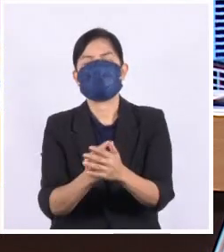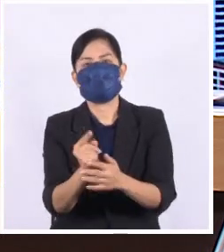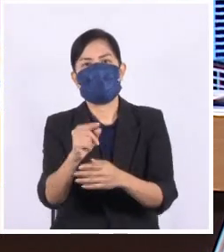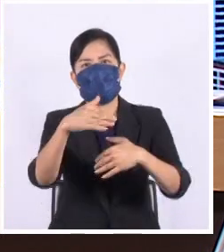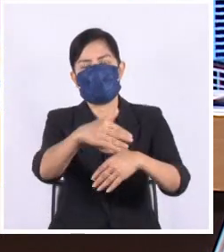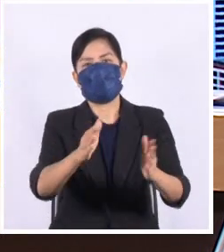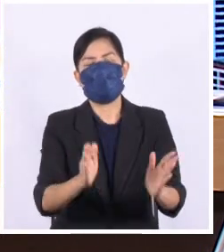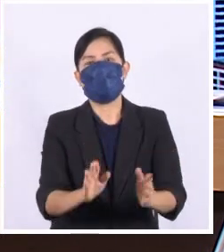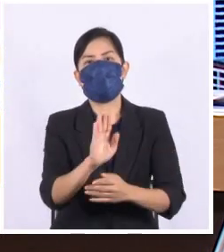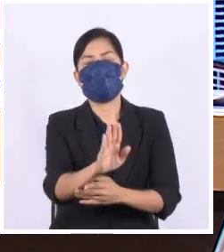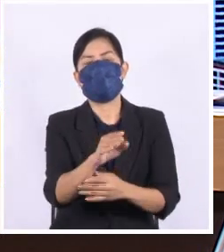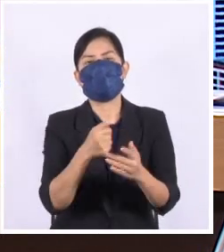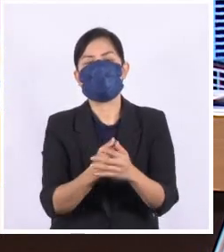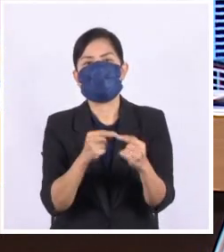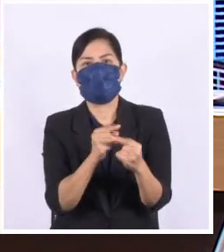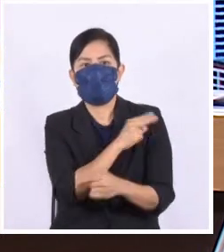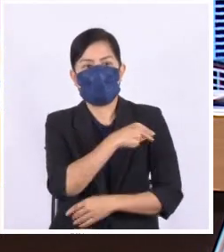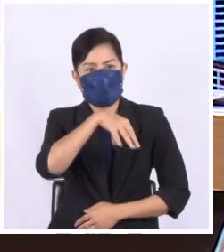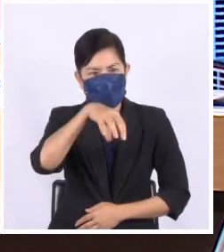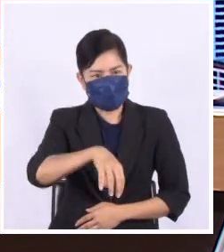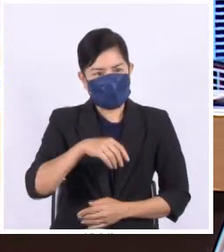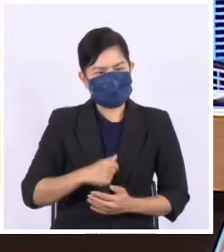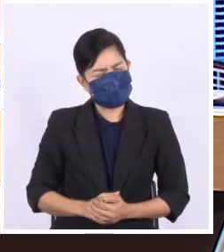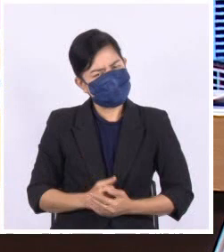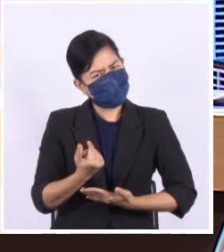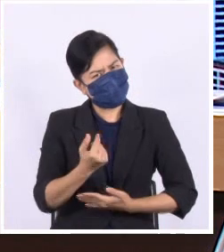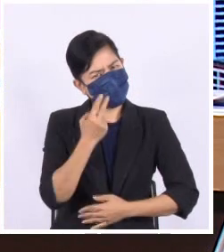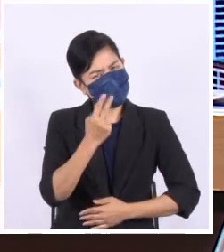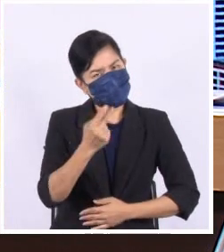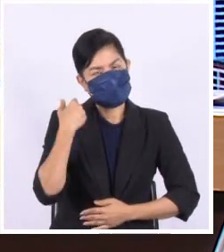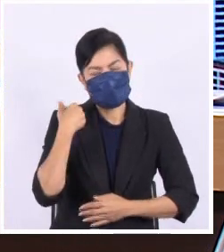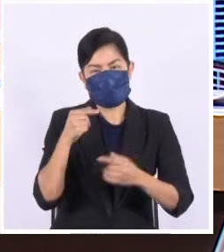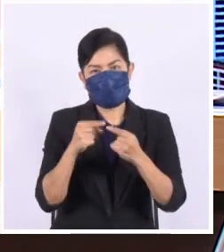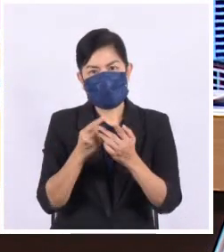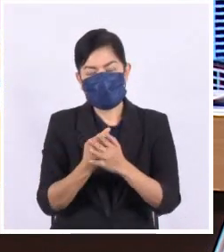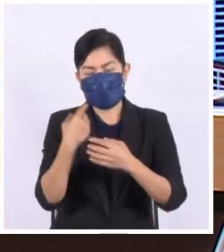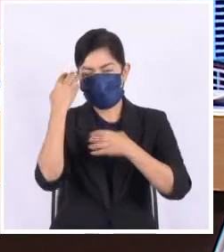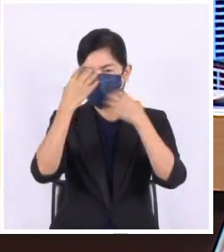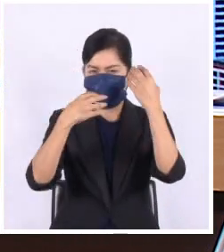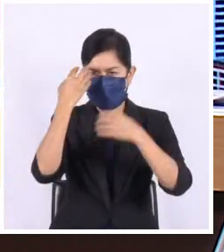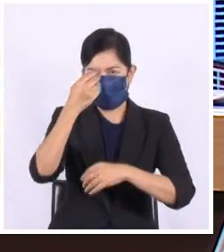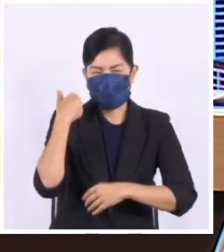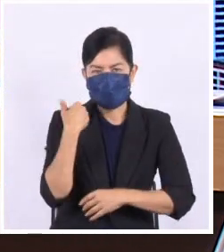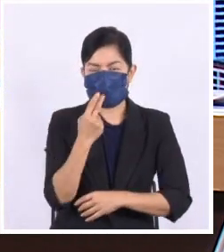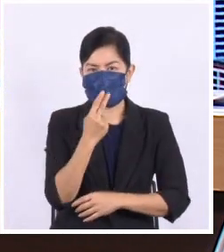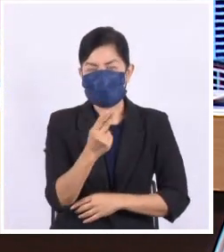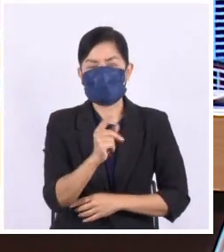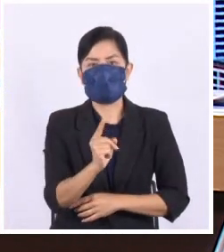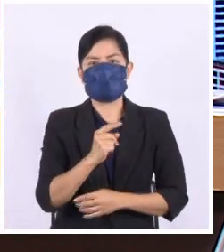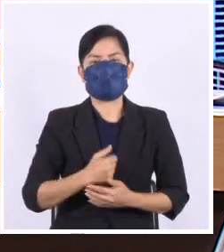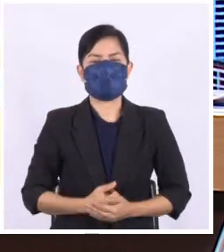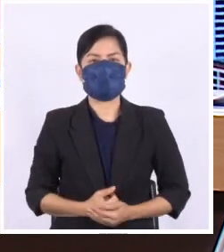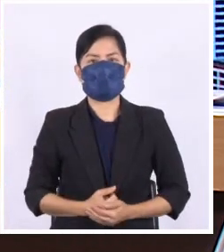แล้วก็มีการจับนะครับแล้วก็ให้มาพิสูจน์ว่าไอ้ที่วิ่งมาเนี่ยเมาหรือเปล่าการพิสูจน์ว่าเมาไม่เมาเนี่ยเดี๋ยวจะไปดูกันนะครับเดี๋ยวว่าดูภาพ